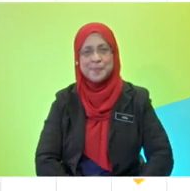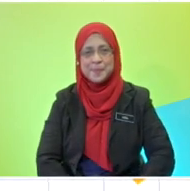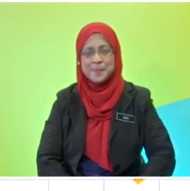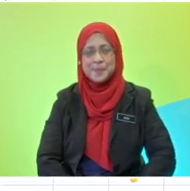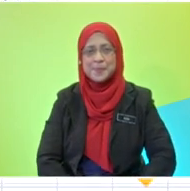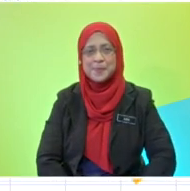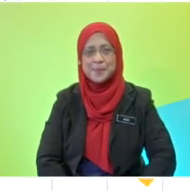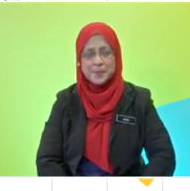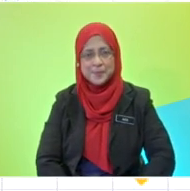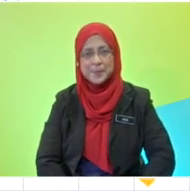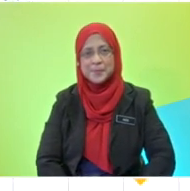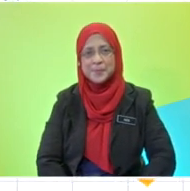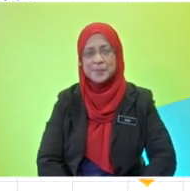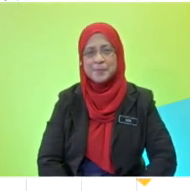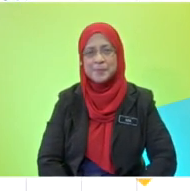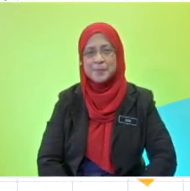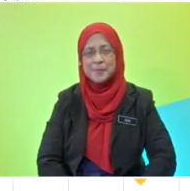Oke silahkan